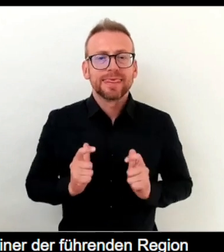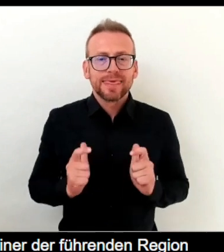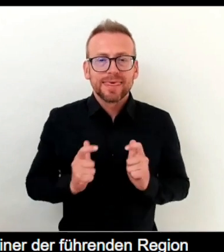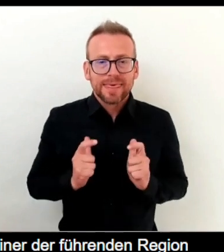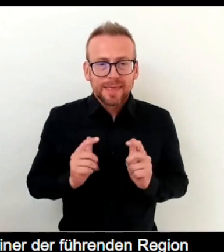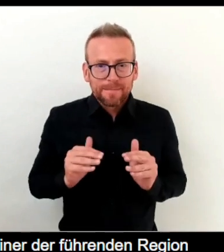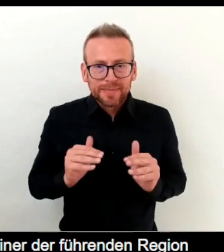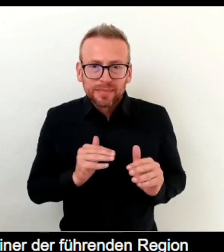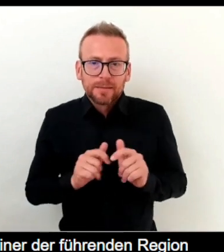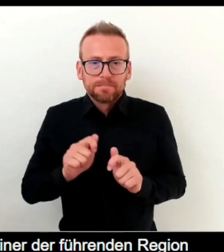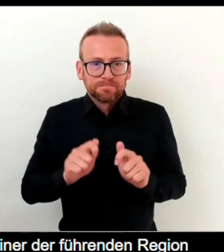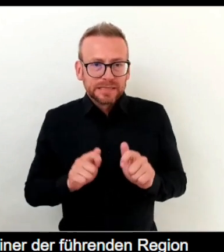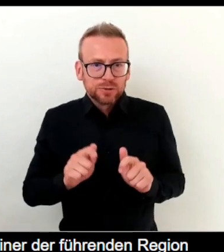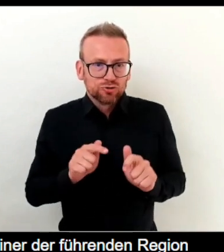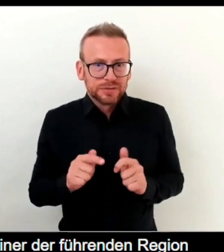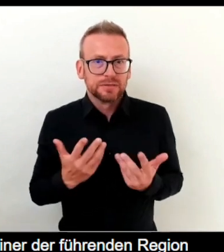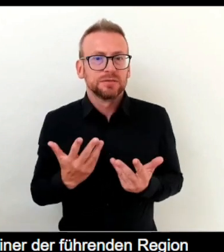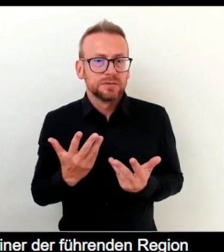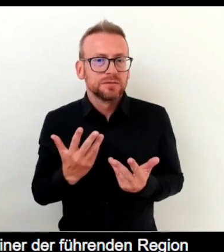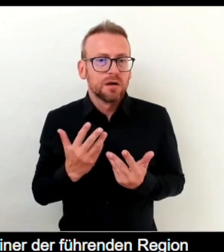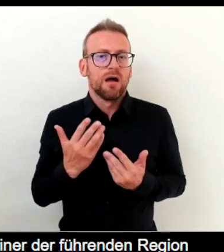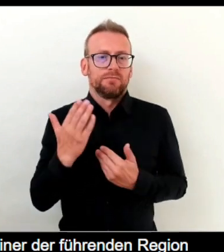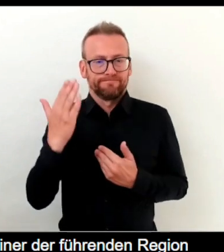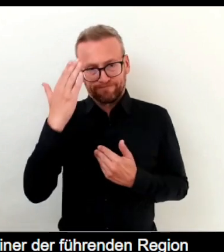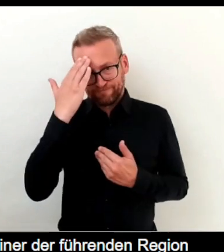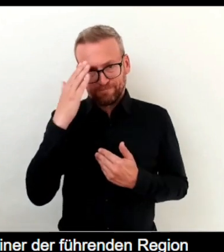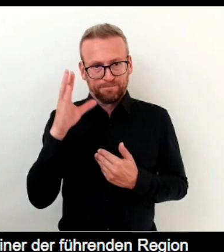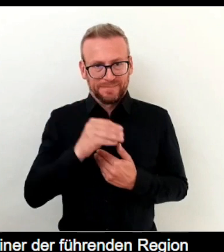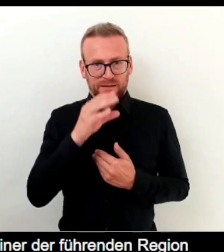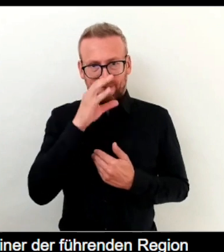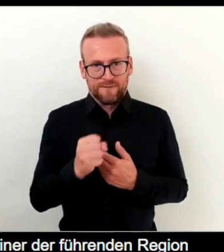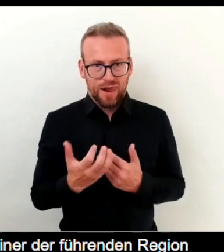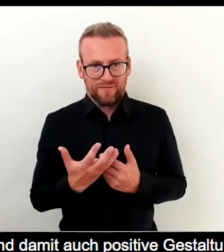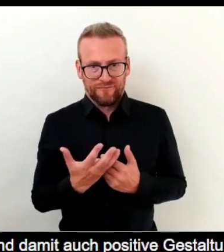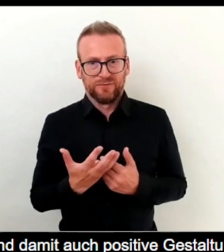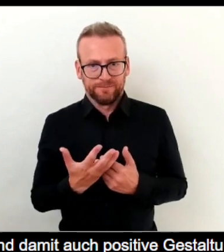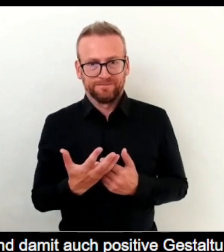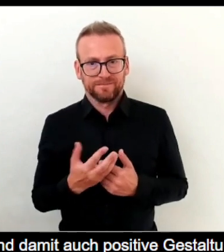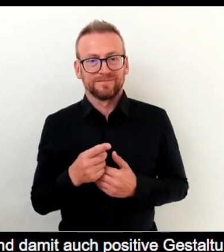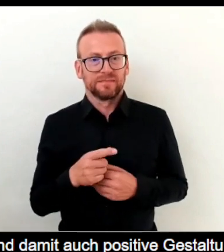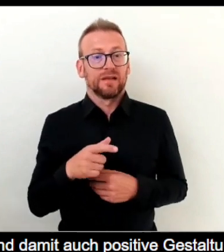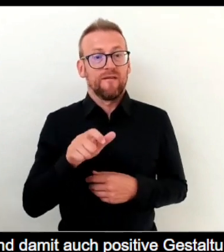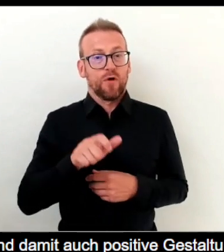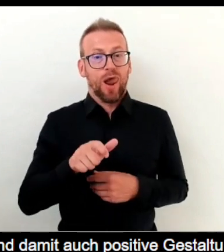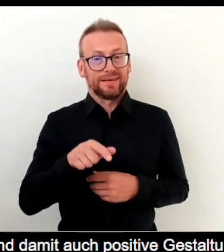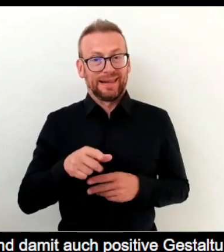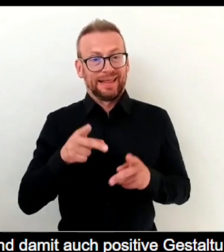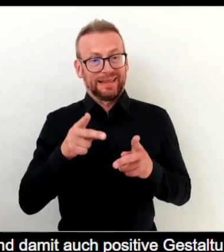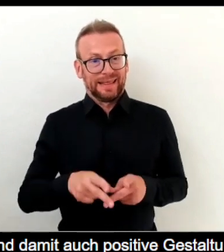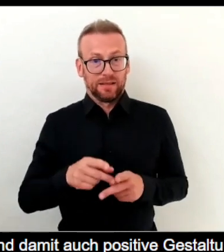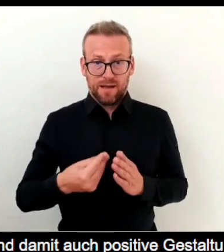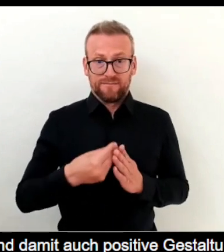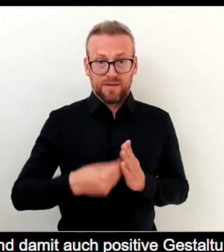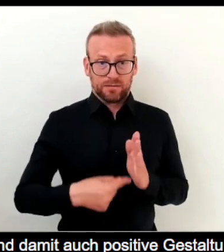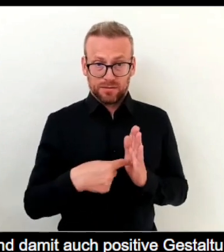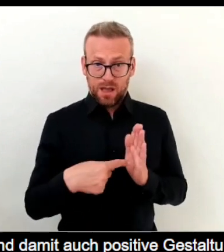ist richtig, dass die gefährdete Art geschützt werden muss. Aber wenn in bestimmten Regionen die Art nicht mehr gefährdet ist, müssen wir auch anders